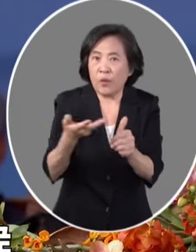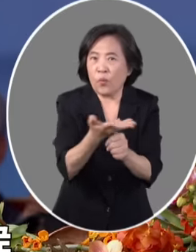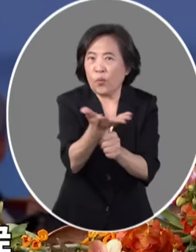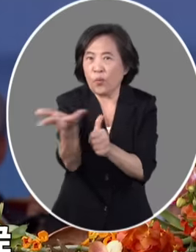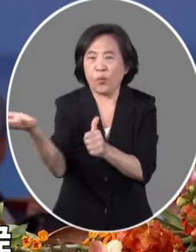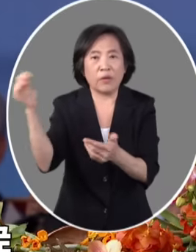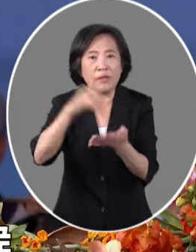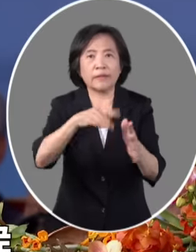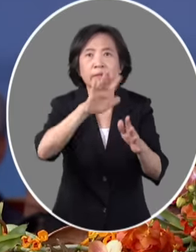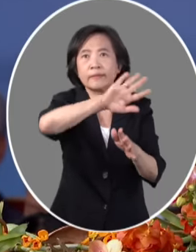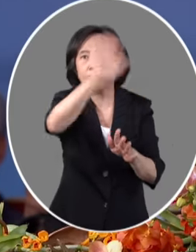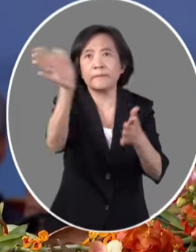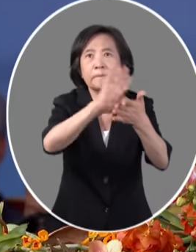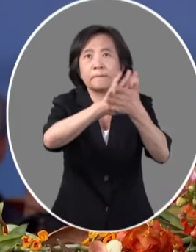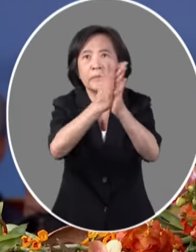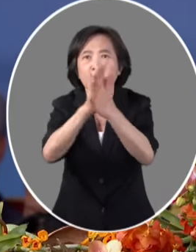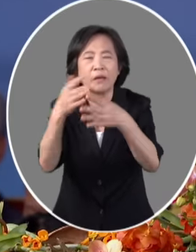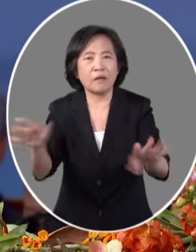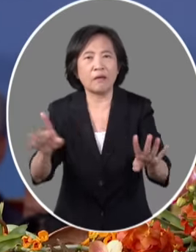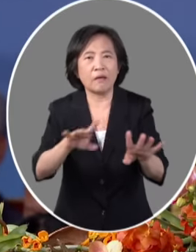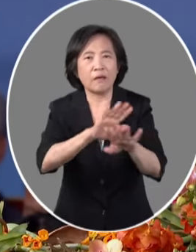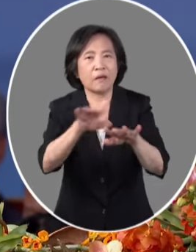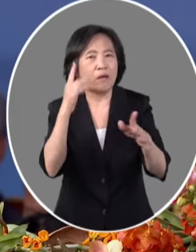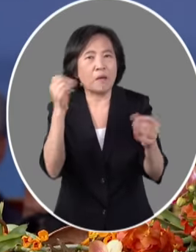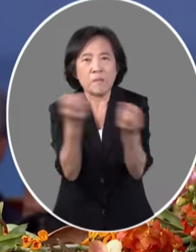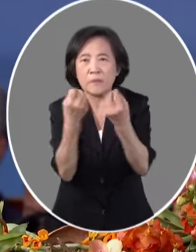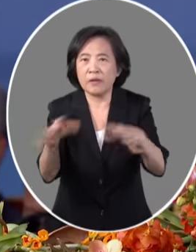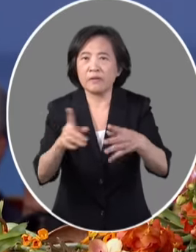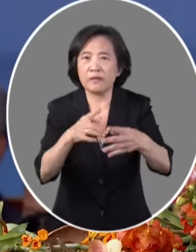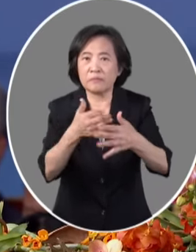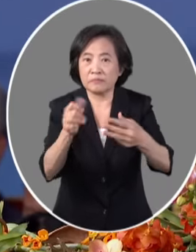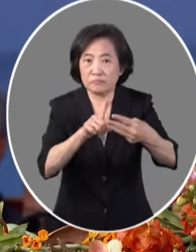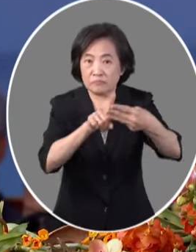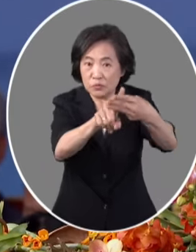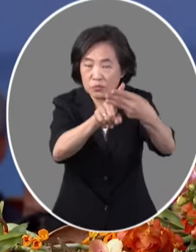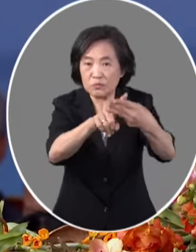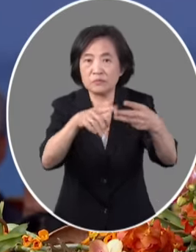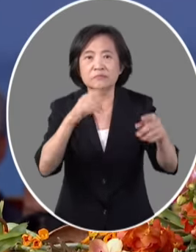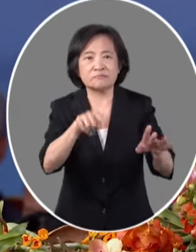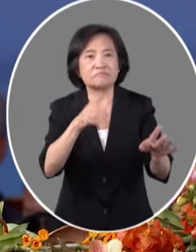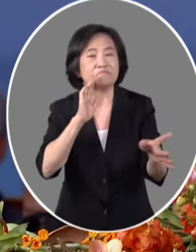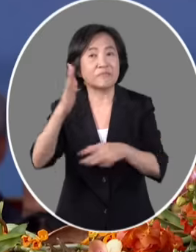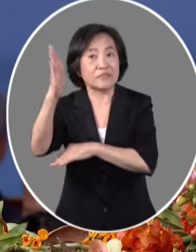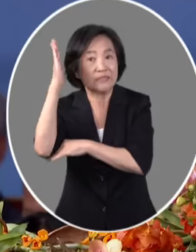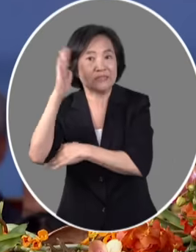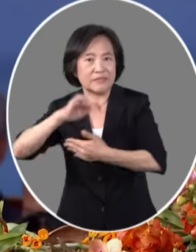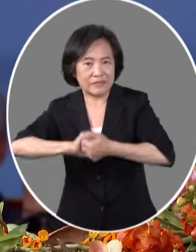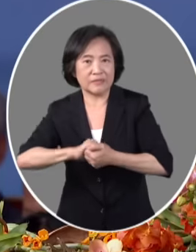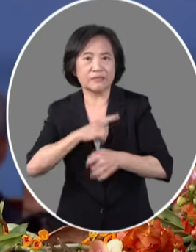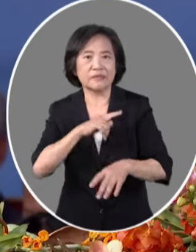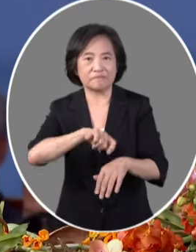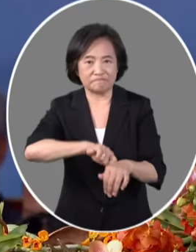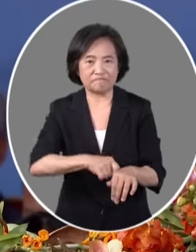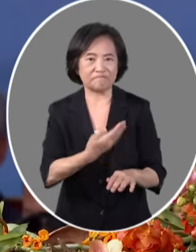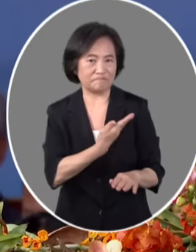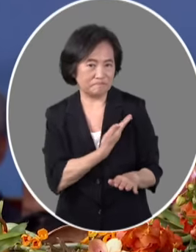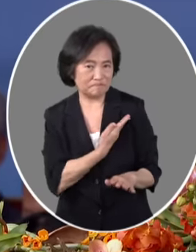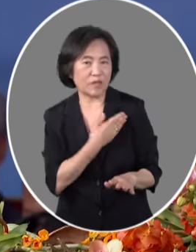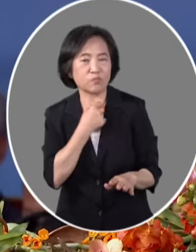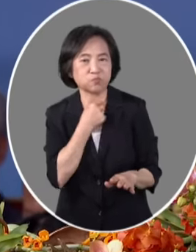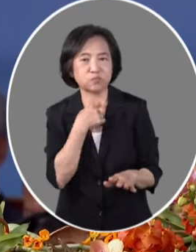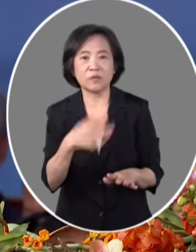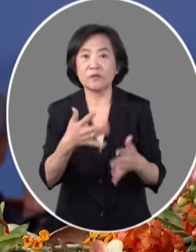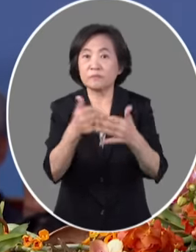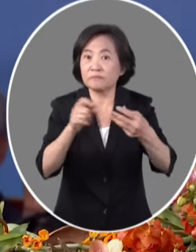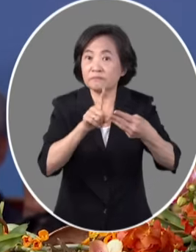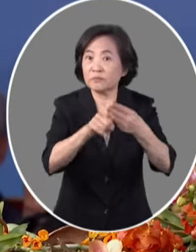极端的气候，再在挑战民主国家中政府治理的韧性机制，也挑战民主社